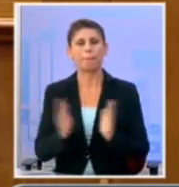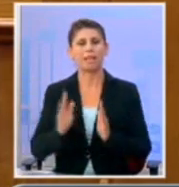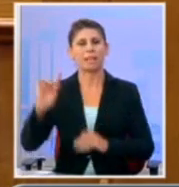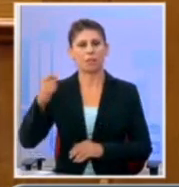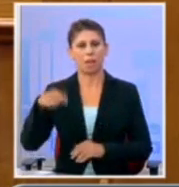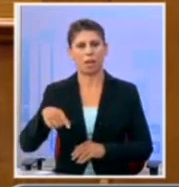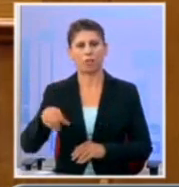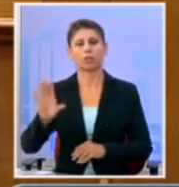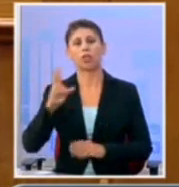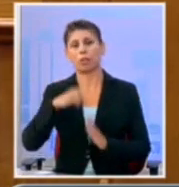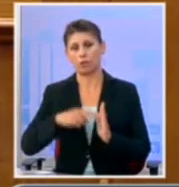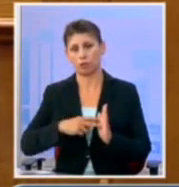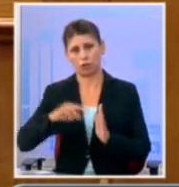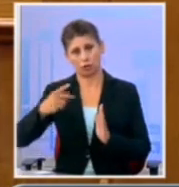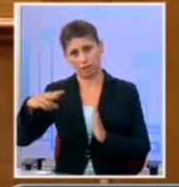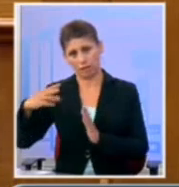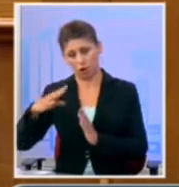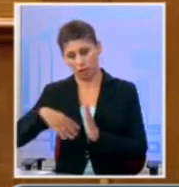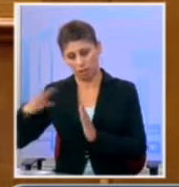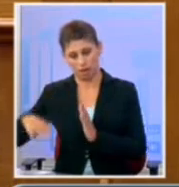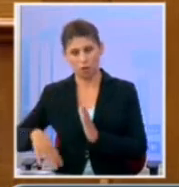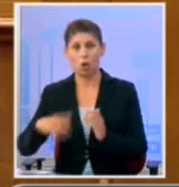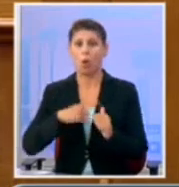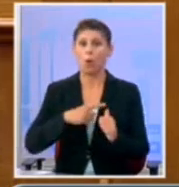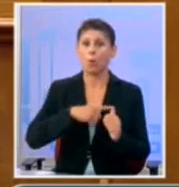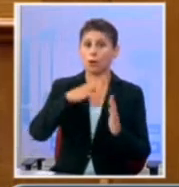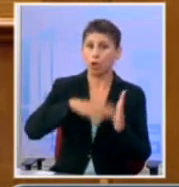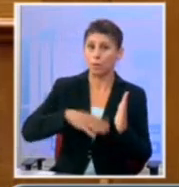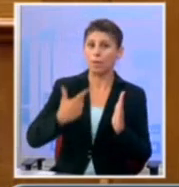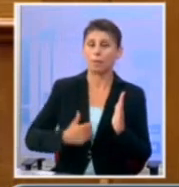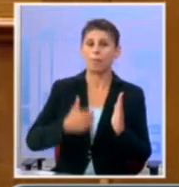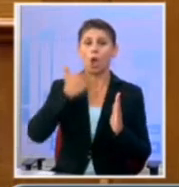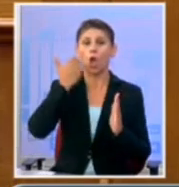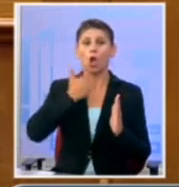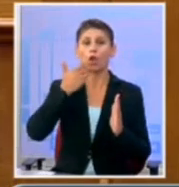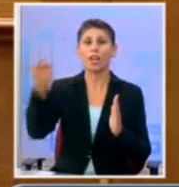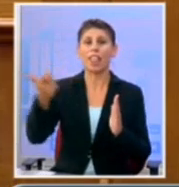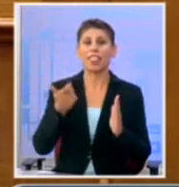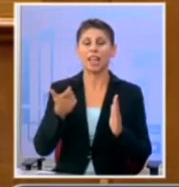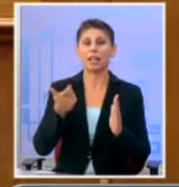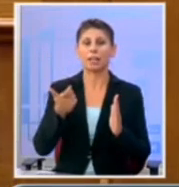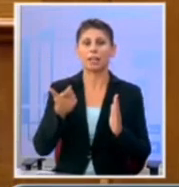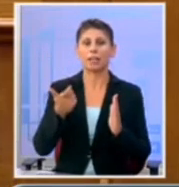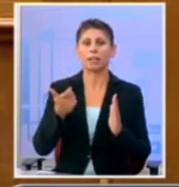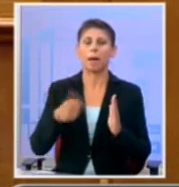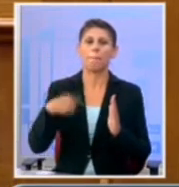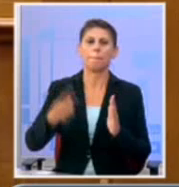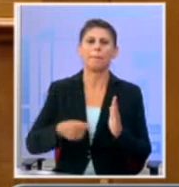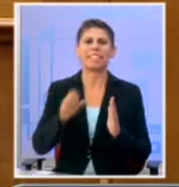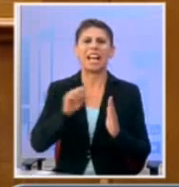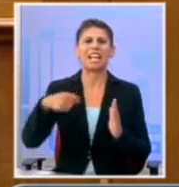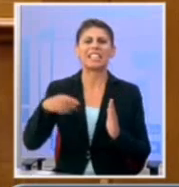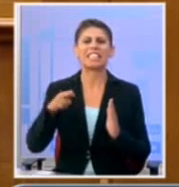Αυτό δεν θα το δείτε στο δεύτερο κείμενο. Στο πρώτο κείμενο υπήρχε για τα κόκκινα δάνεια με τα distress funds μια